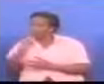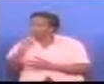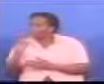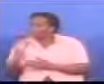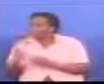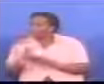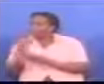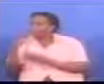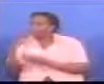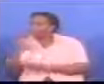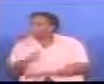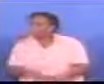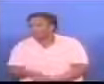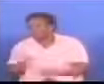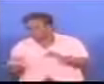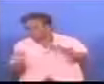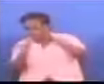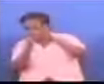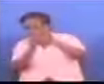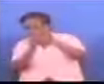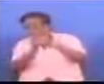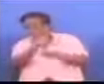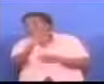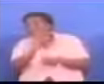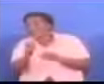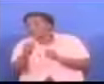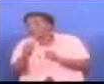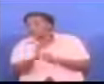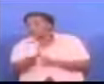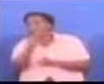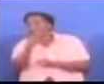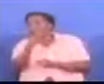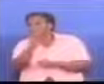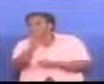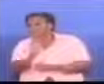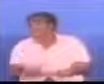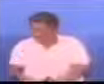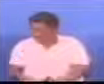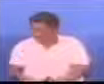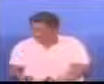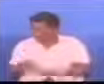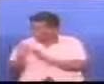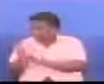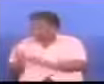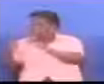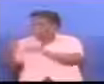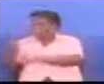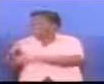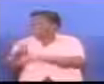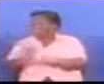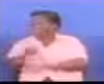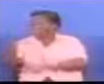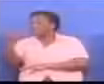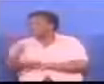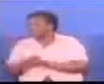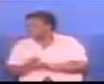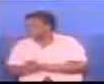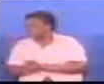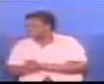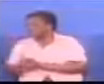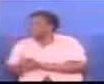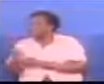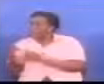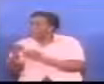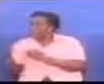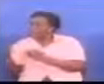Halafu chukua uboreshaji wa shirika la ndege, kwa ujumla wake mpaka umalize karibia dola bilioni 1.